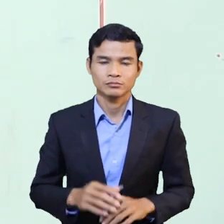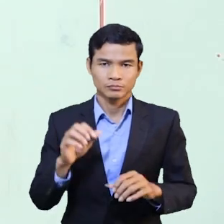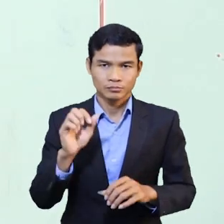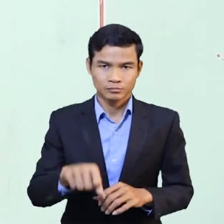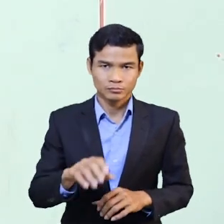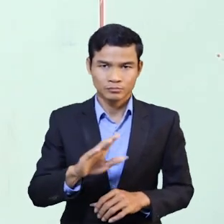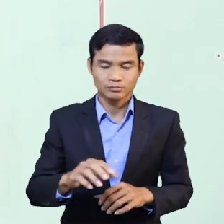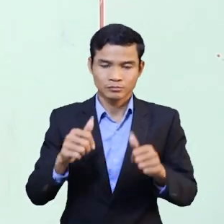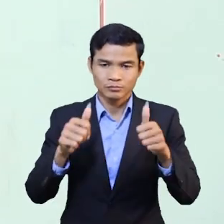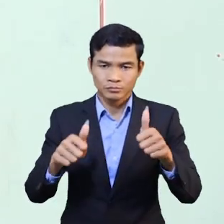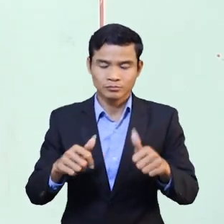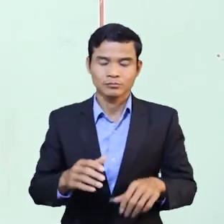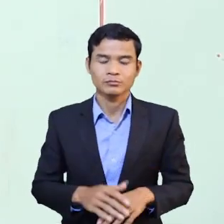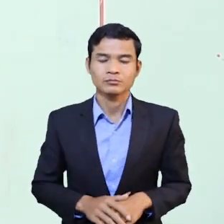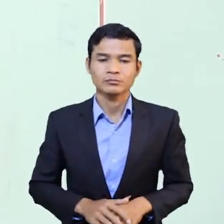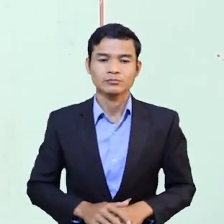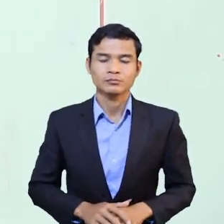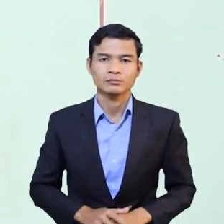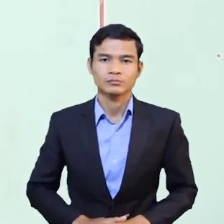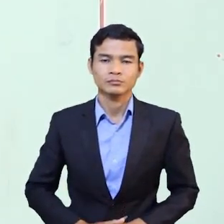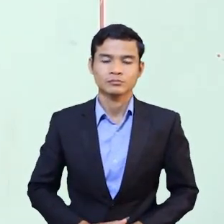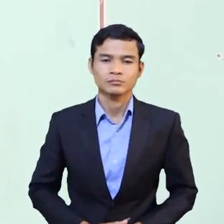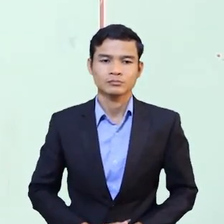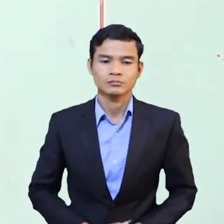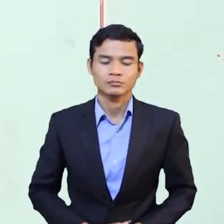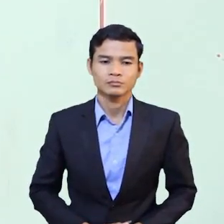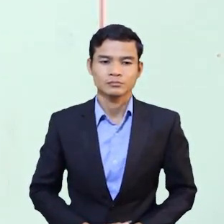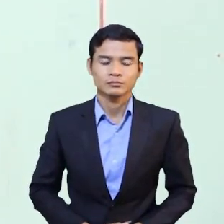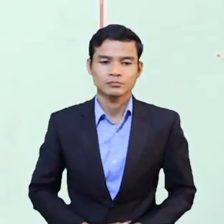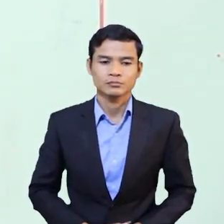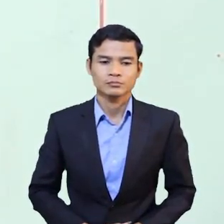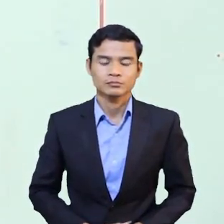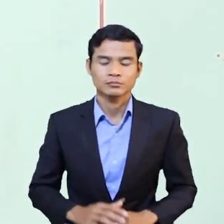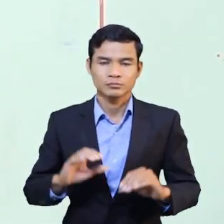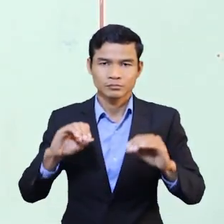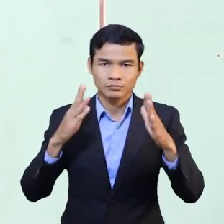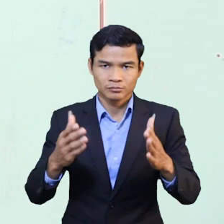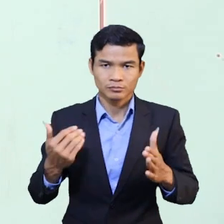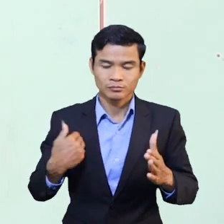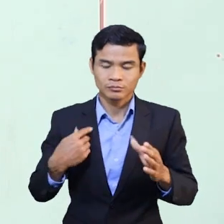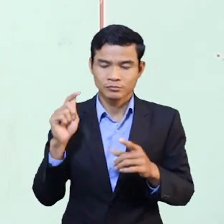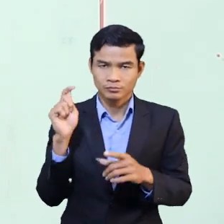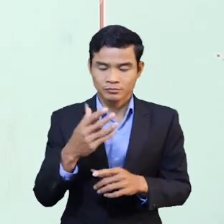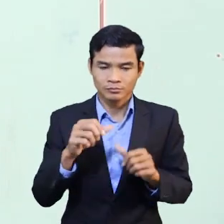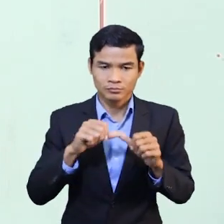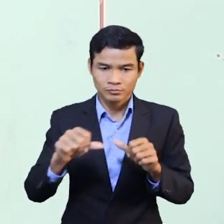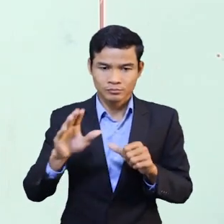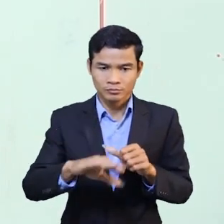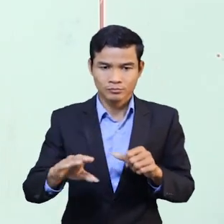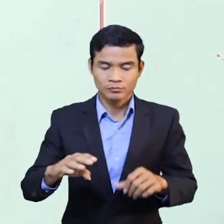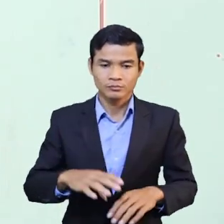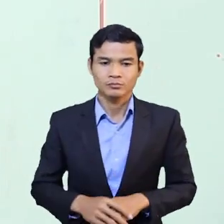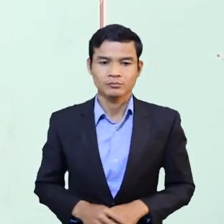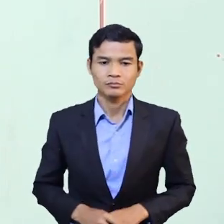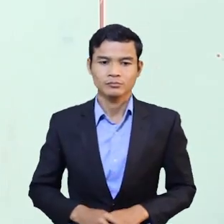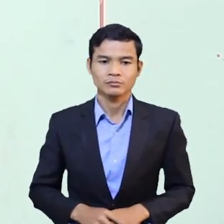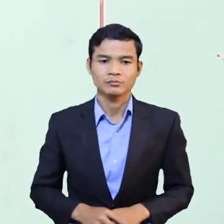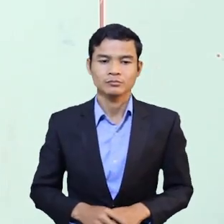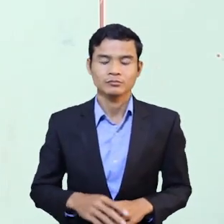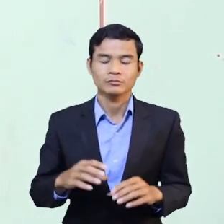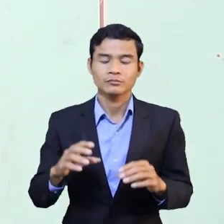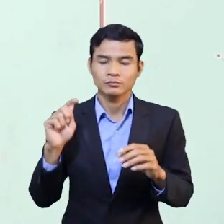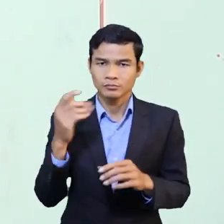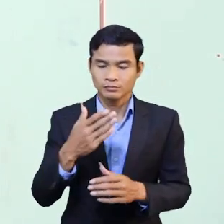chà lọ nà con chà nè có rút miên rụp hiệp bằng hành con bằng to tiết chà con chăm mơ tặng ọc nè nà con ta